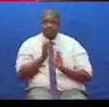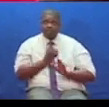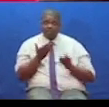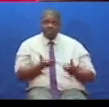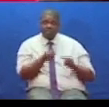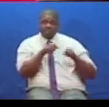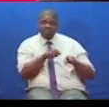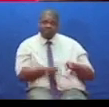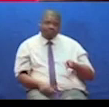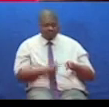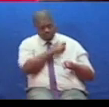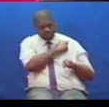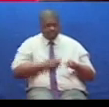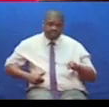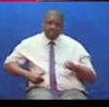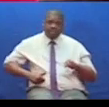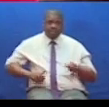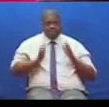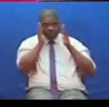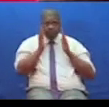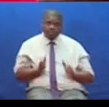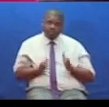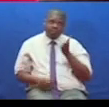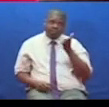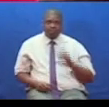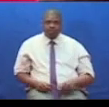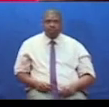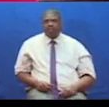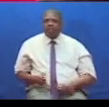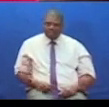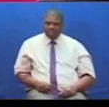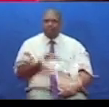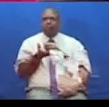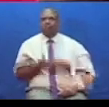hivi rais wetu mheshimiwa atatuvusha.